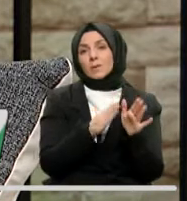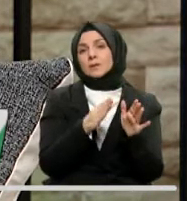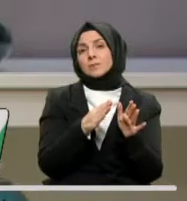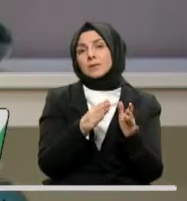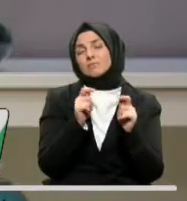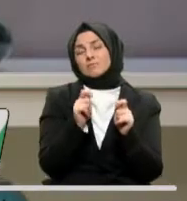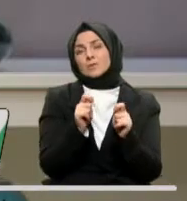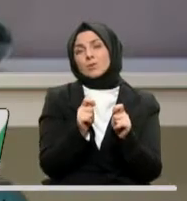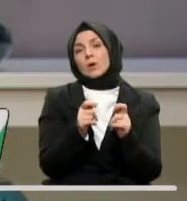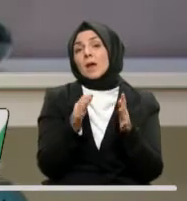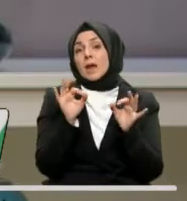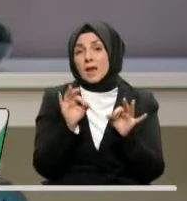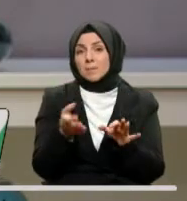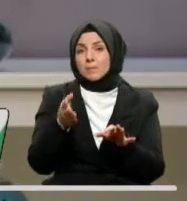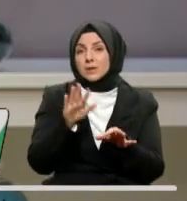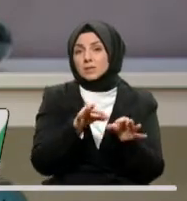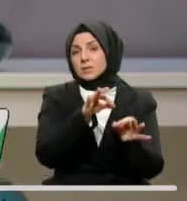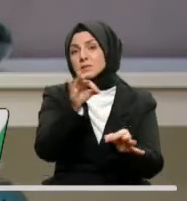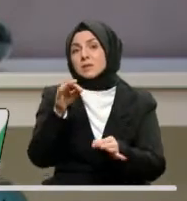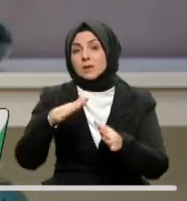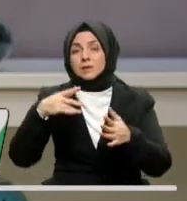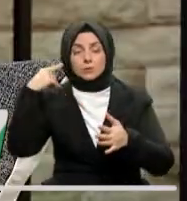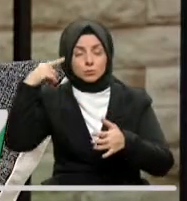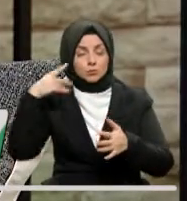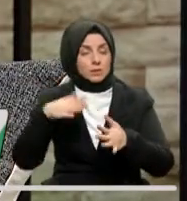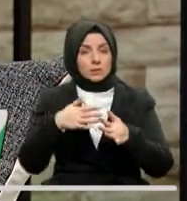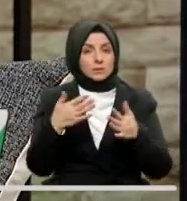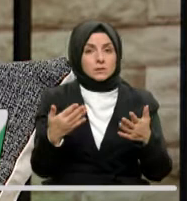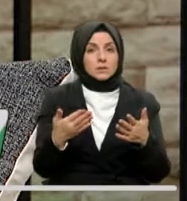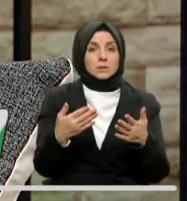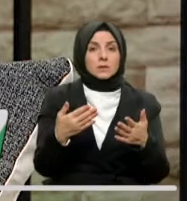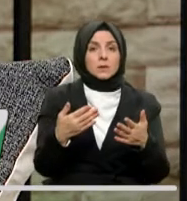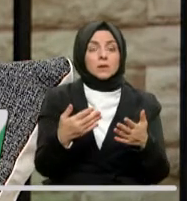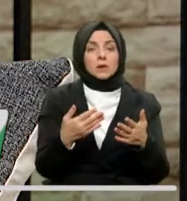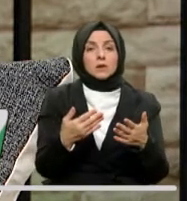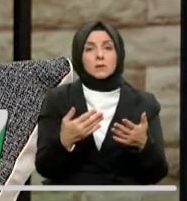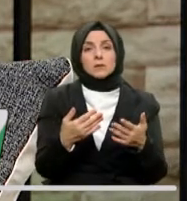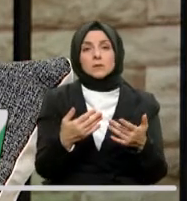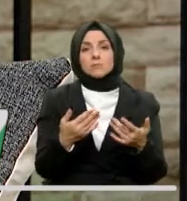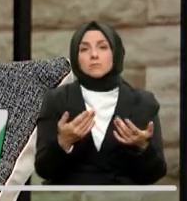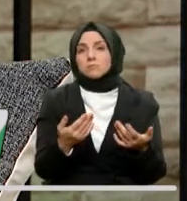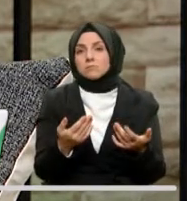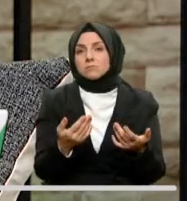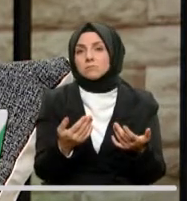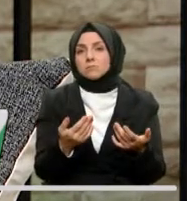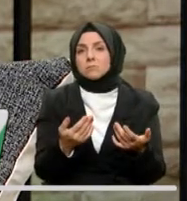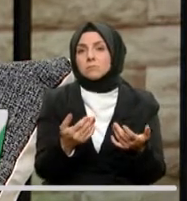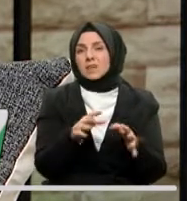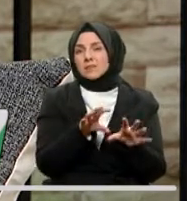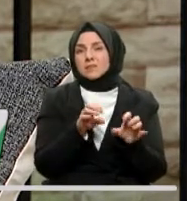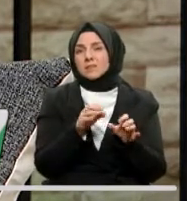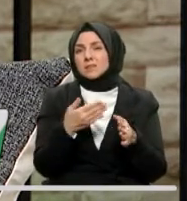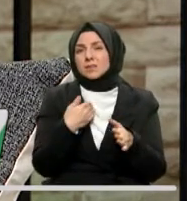başkasının ne düşüneceğini nasıl tepkiler vereceğini kritik ederek yaşamak zorundasınız Kendinizden bir süre sonrasında